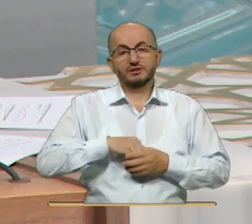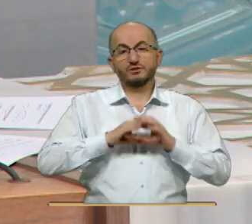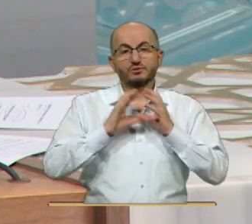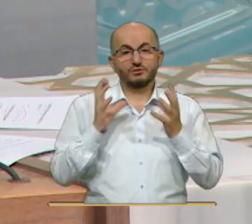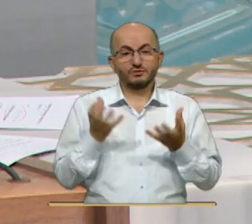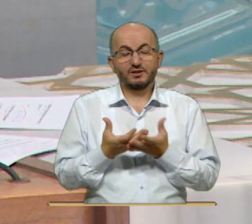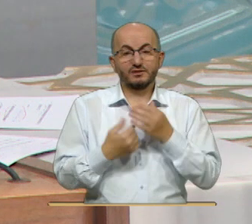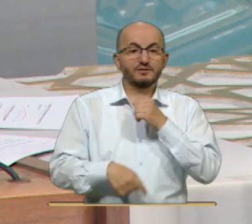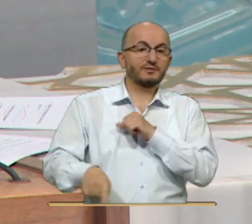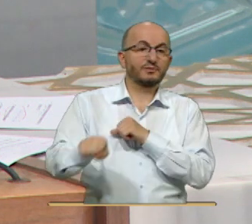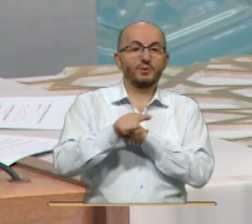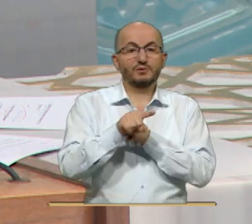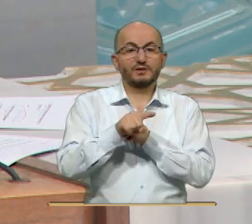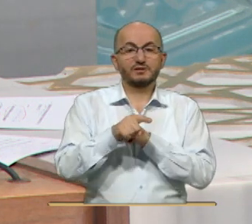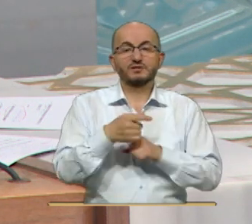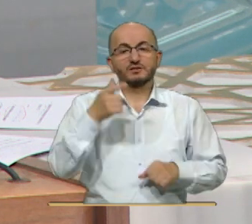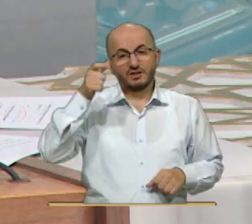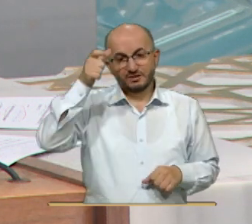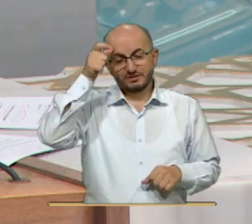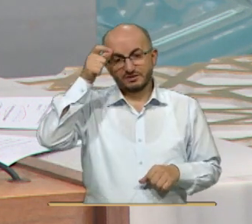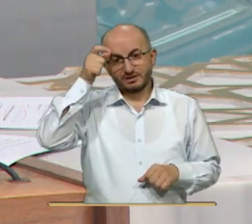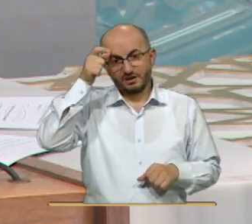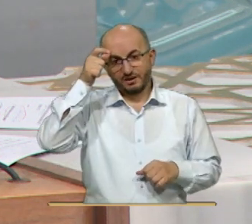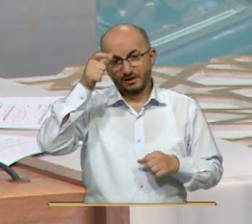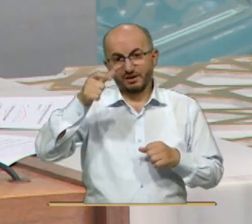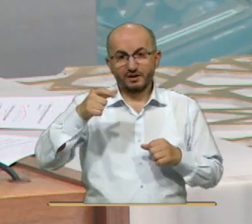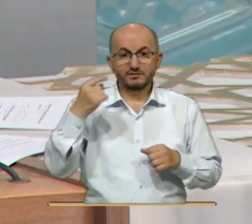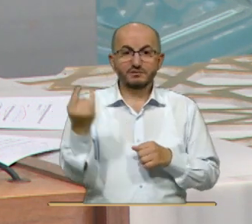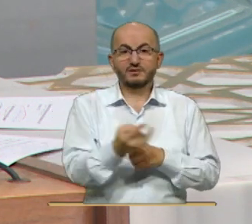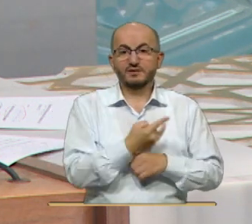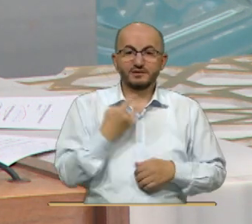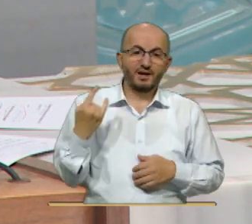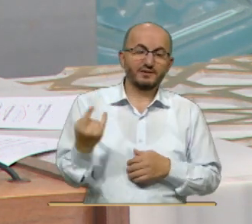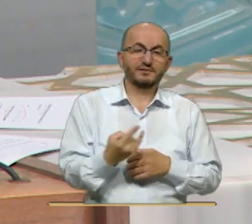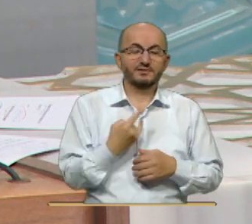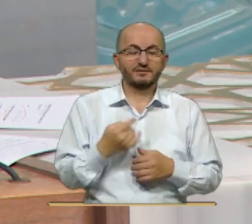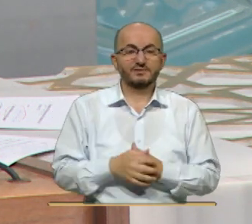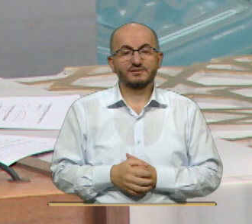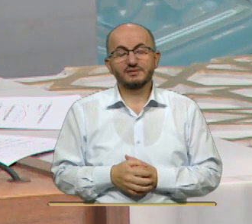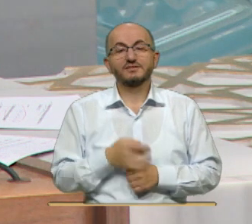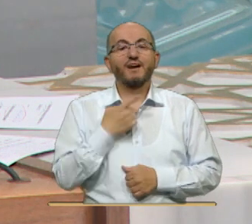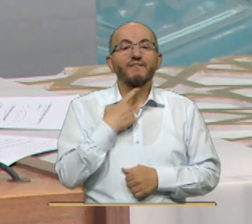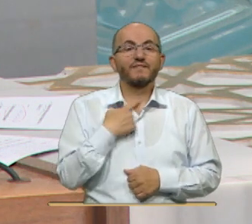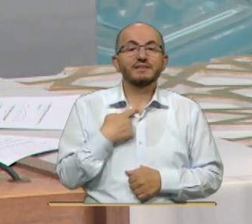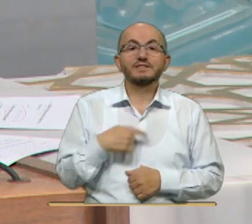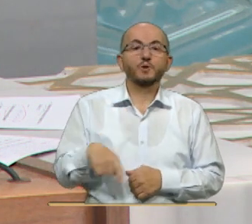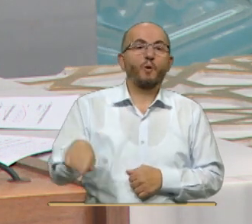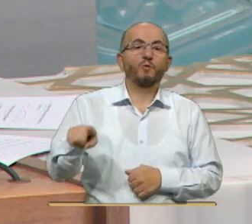dünyalarında onların şeytan cirit atar ifade yerindeyse. Nefis